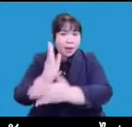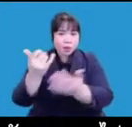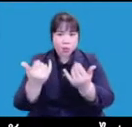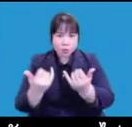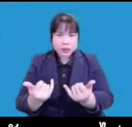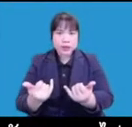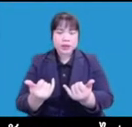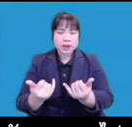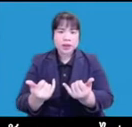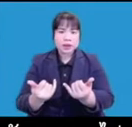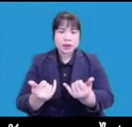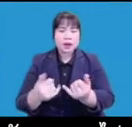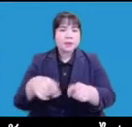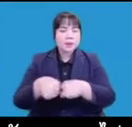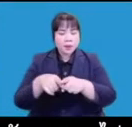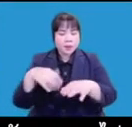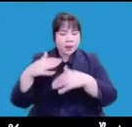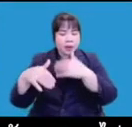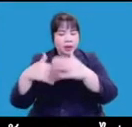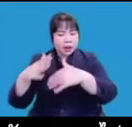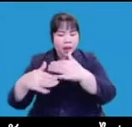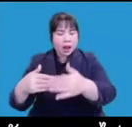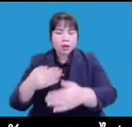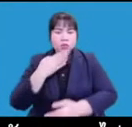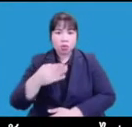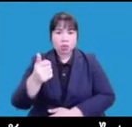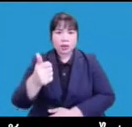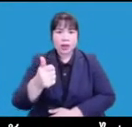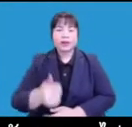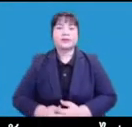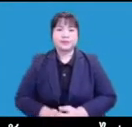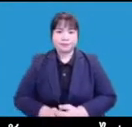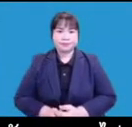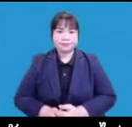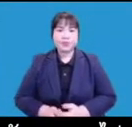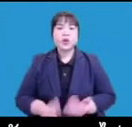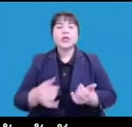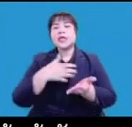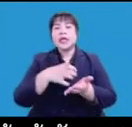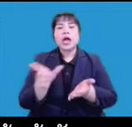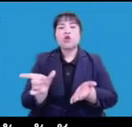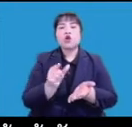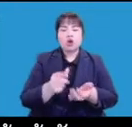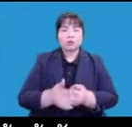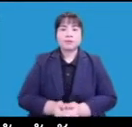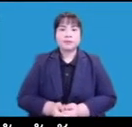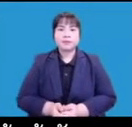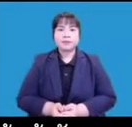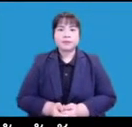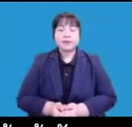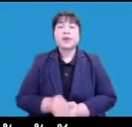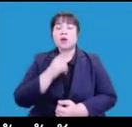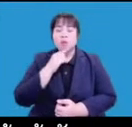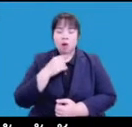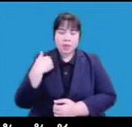ก็เห็นผลจริงอย่างที่บอกว่ามันจะก้าวเดินไปอย่างมั่นคงต่อเนื่องด้วยนะครับนะฮะส่วนแรกเนี่ยผมขออนุญาตเอาแค่นี้ก่อนผมขออนุญาตบอกได้เลยว่าไอ้